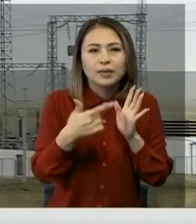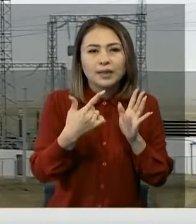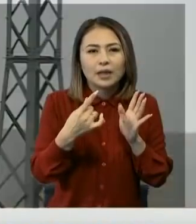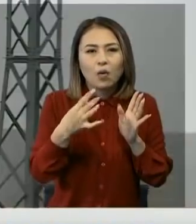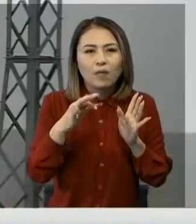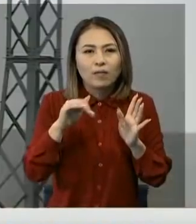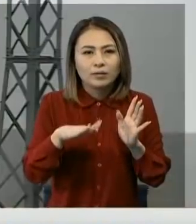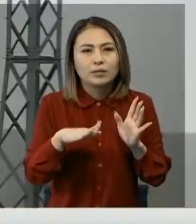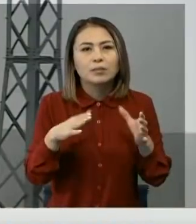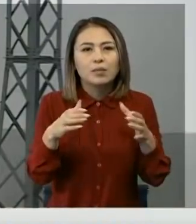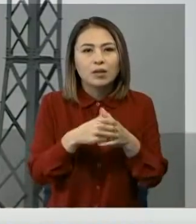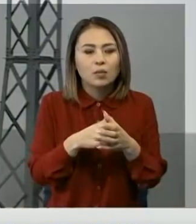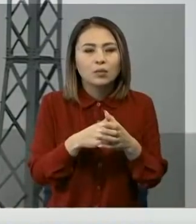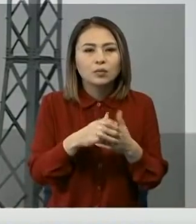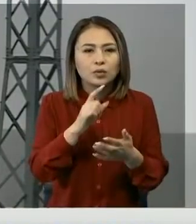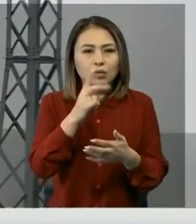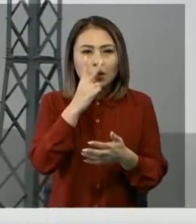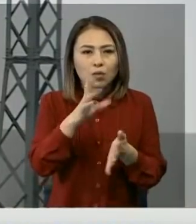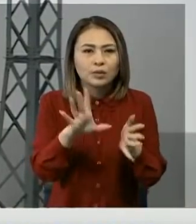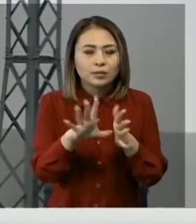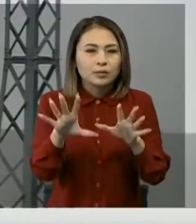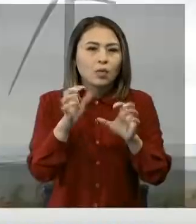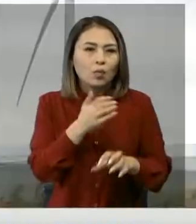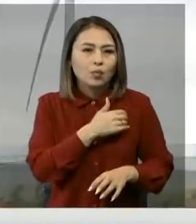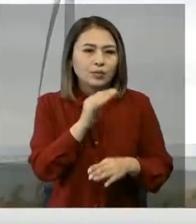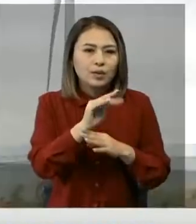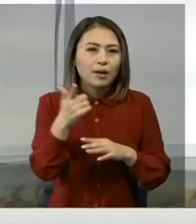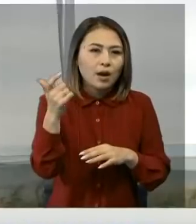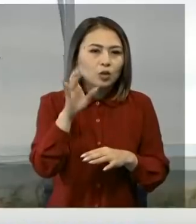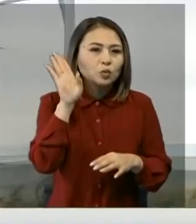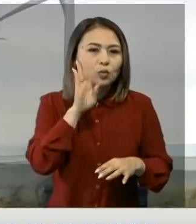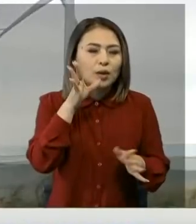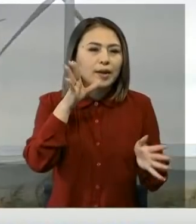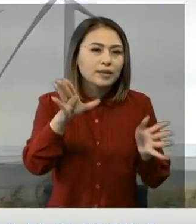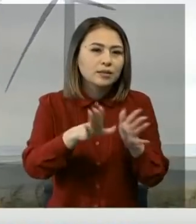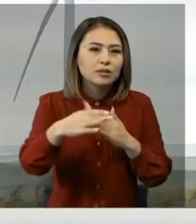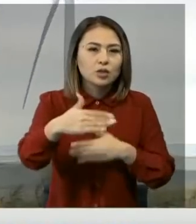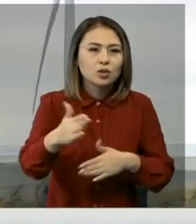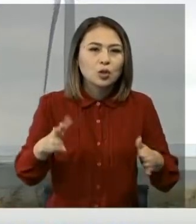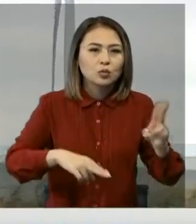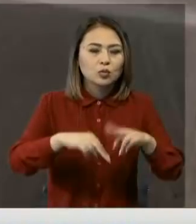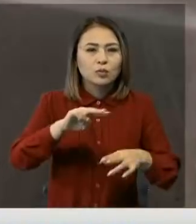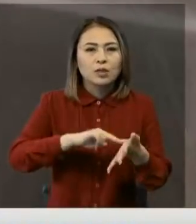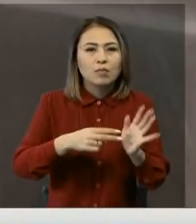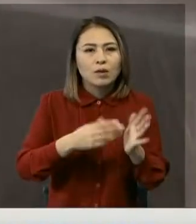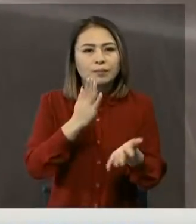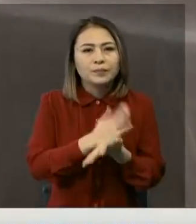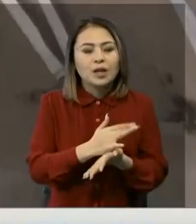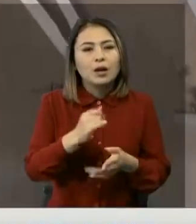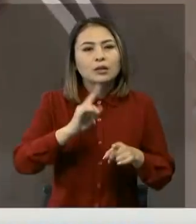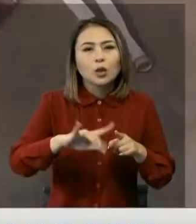6,5 гигаватты баламалы қуат көздерінен алуға ниетті. Сондай ақы газ және су электр станциясын салу жоспарда